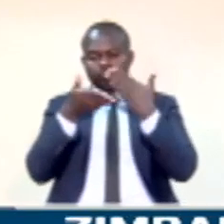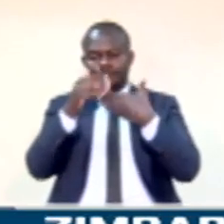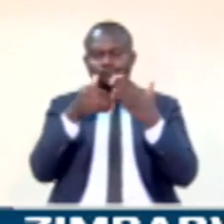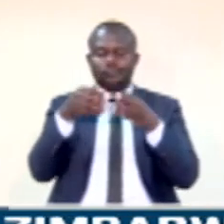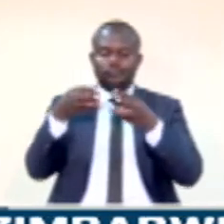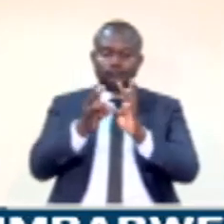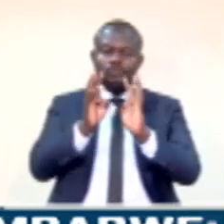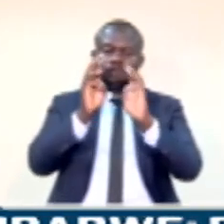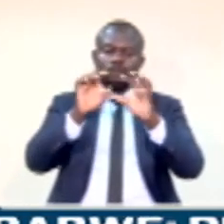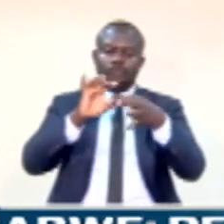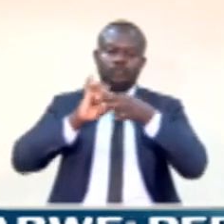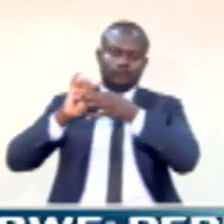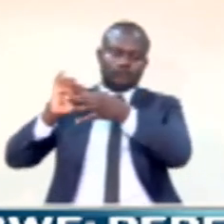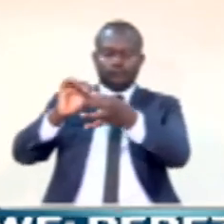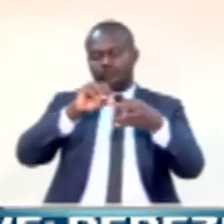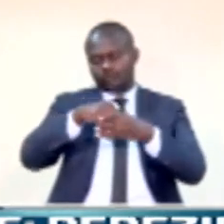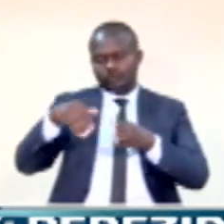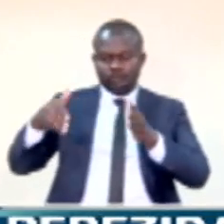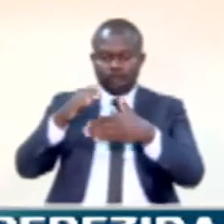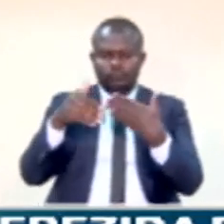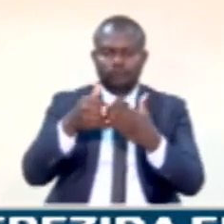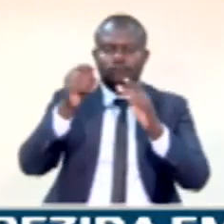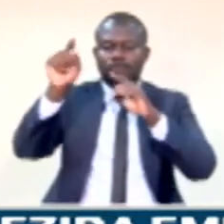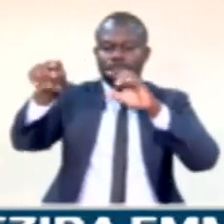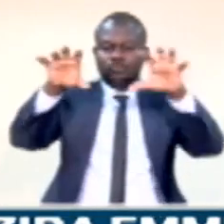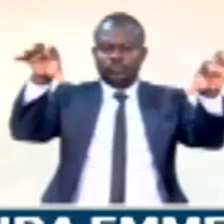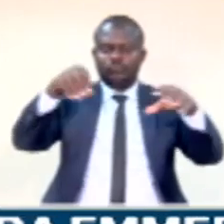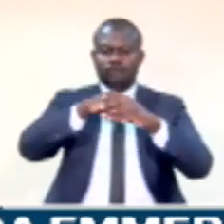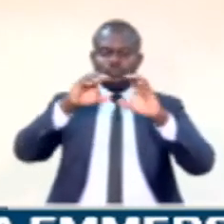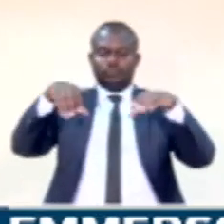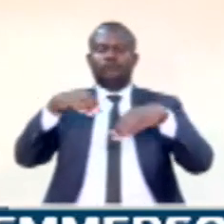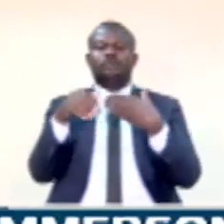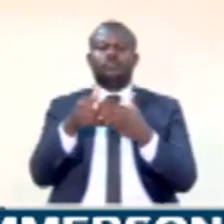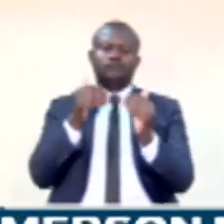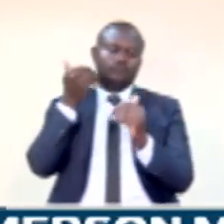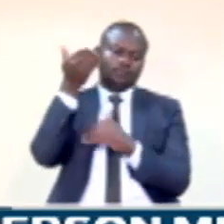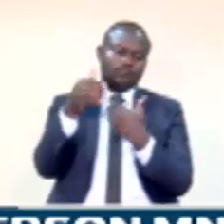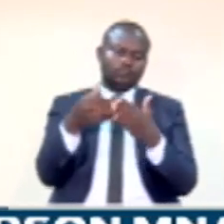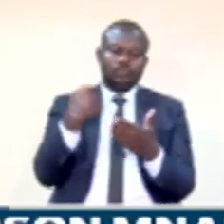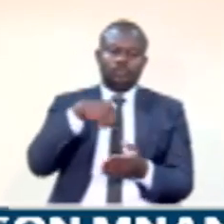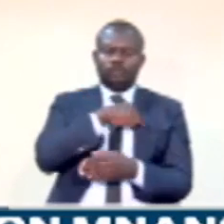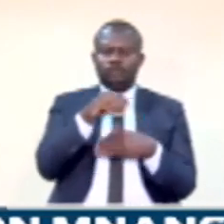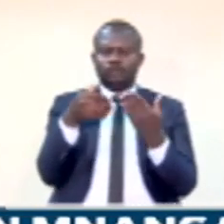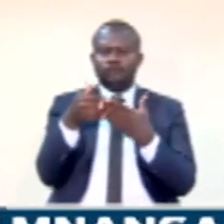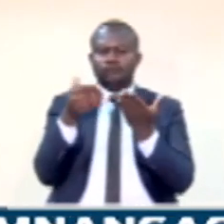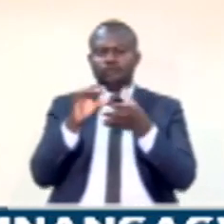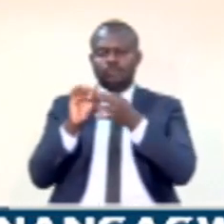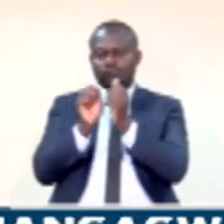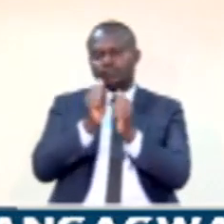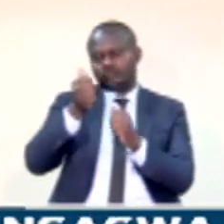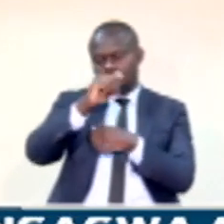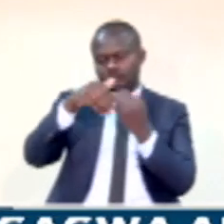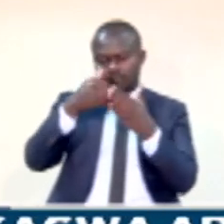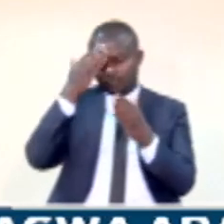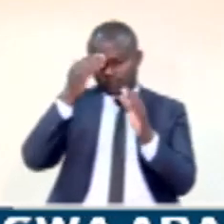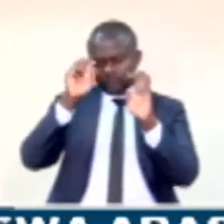n'uko twanafatanya no mu mihanda y'iwabo hakurya hariya muri Congo, hanyuma noneho twebwe natwe ubwacu tukaba twafatanya nabo